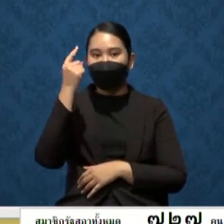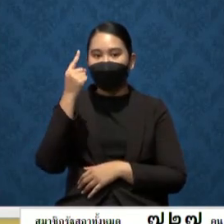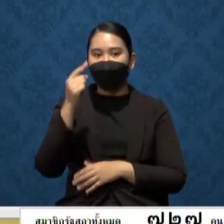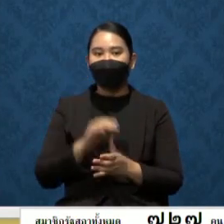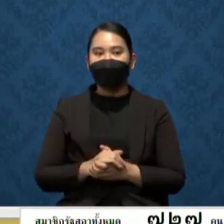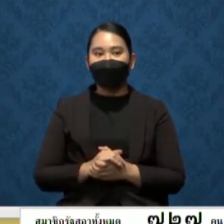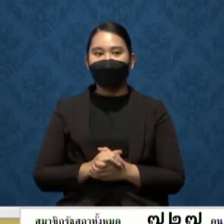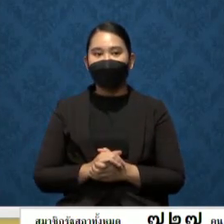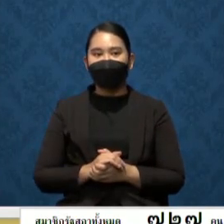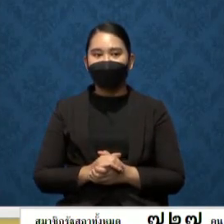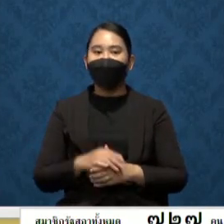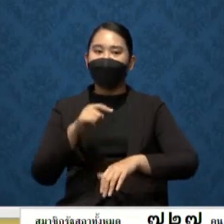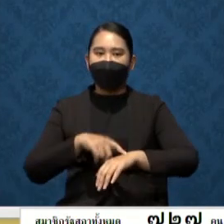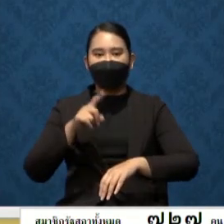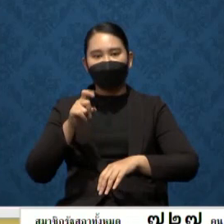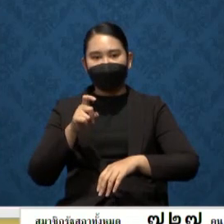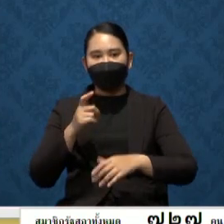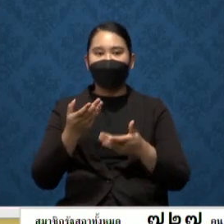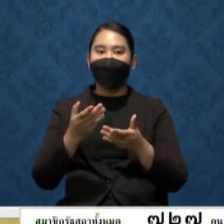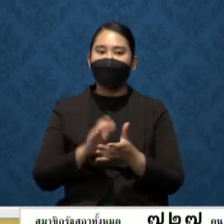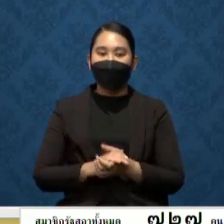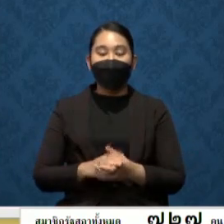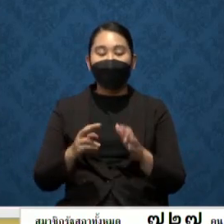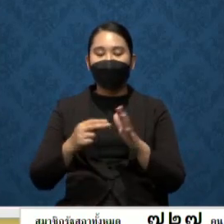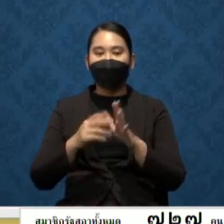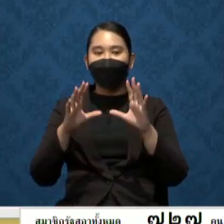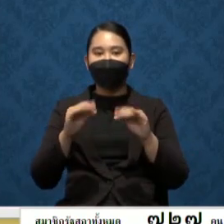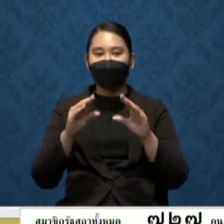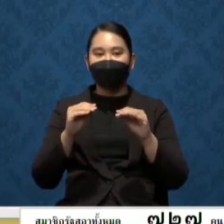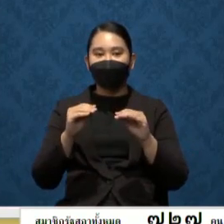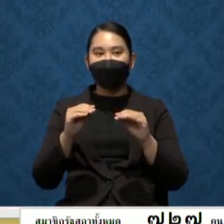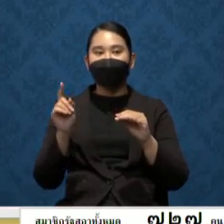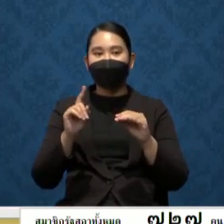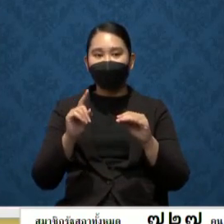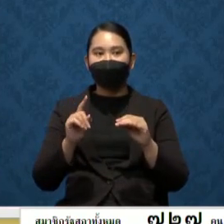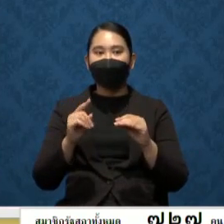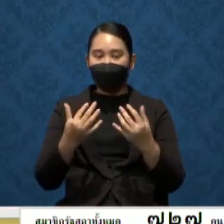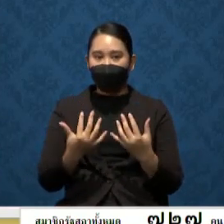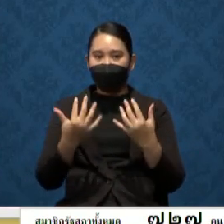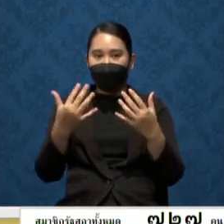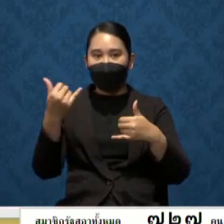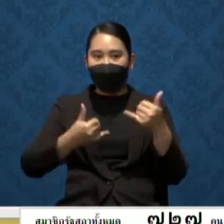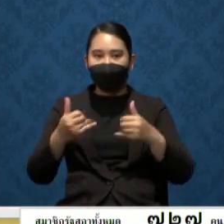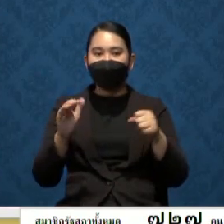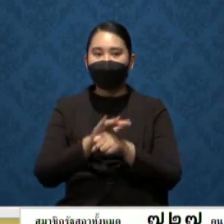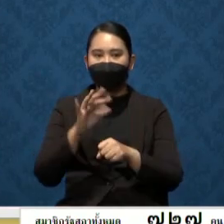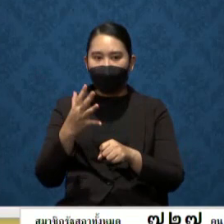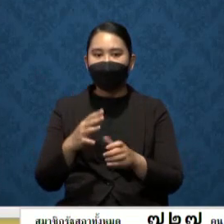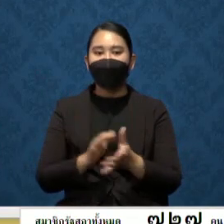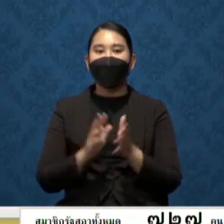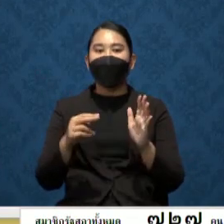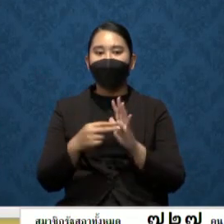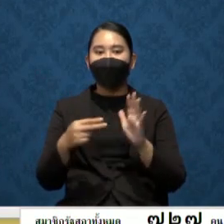เยอะเสียเวลาทำให้ที่ประชุมนี้องค์ประชุมไม่ครบมันก็จะกลายเป็น